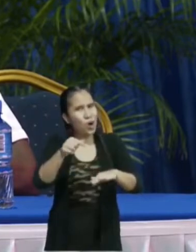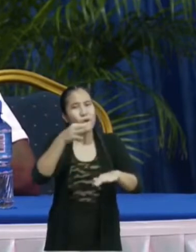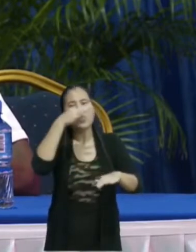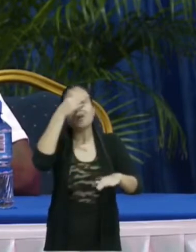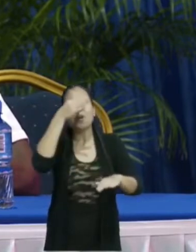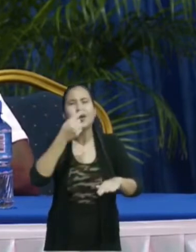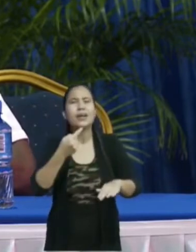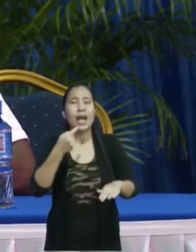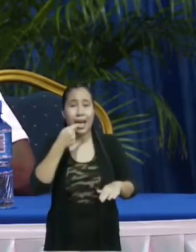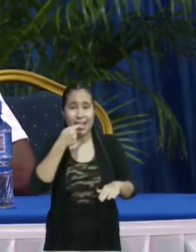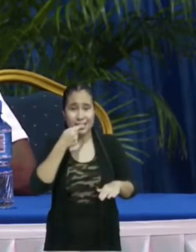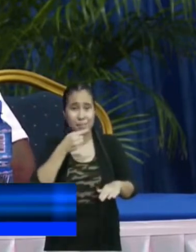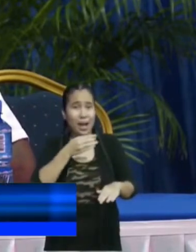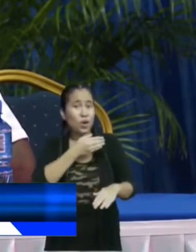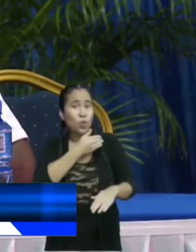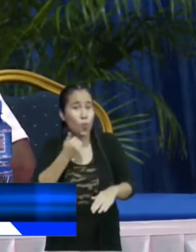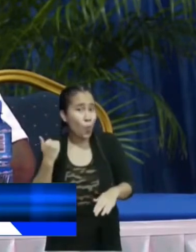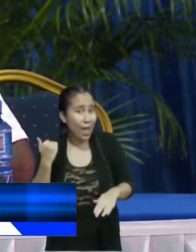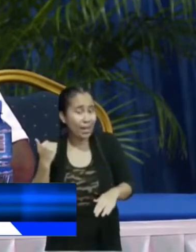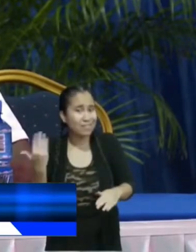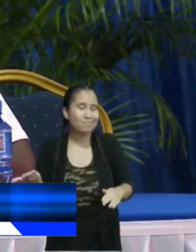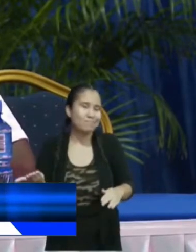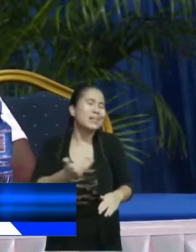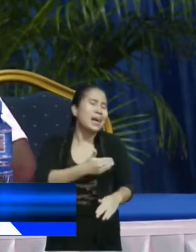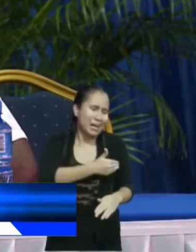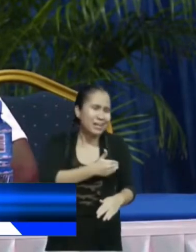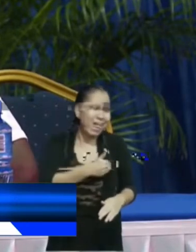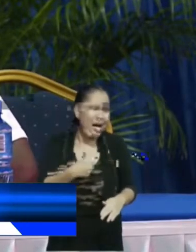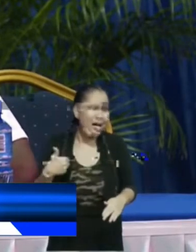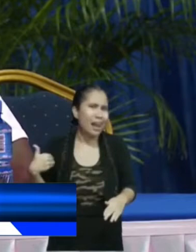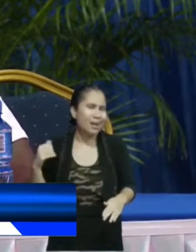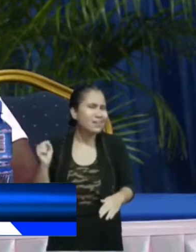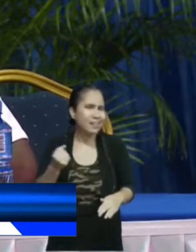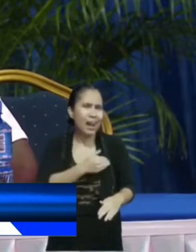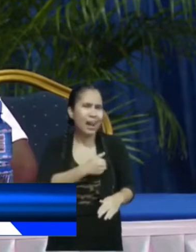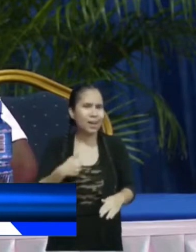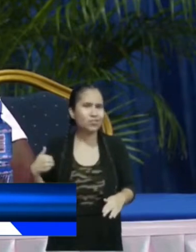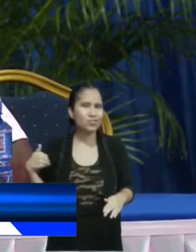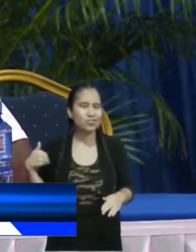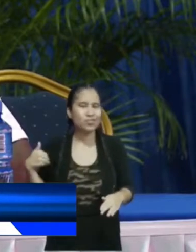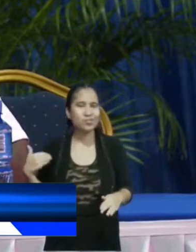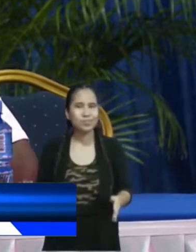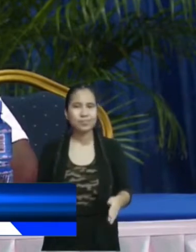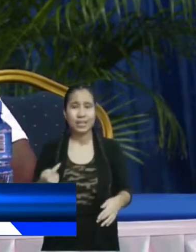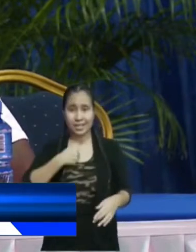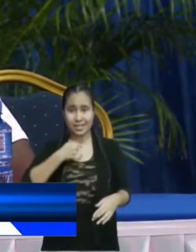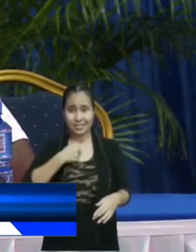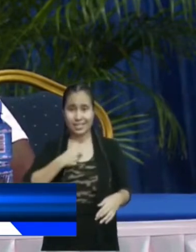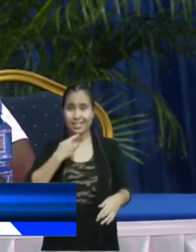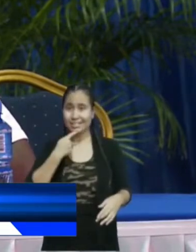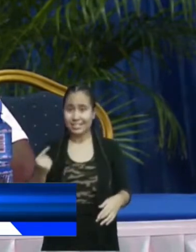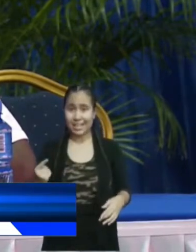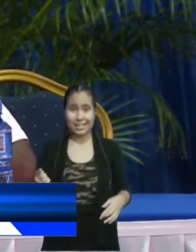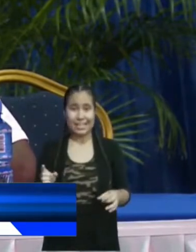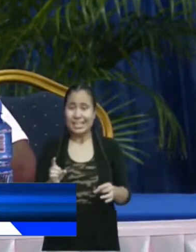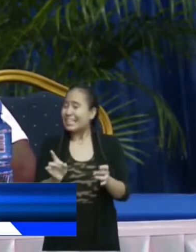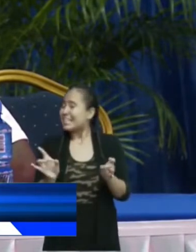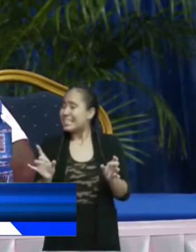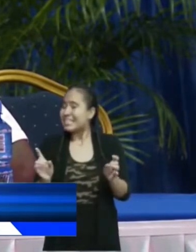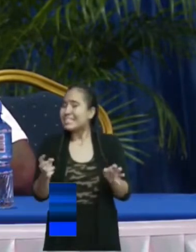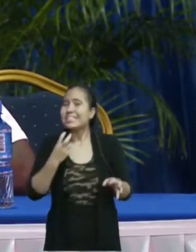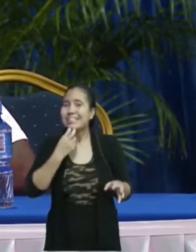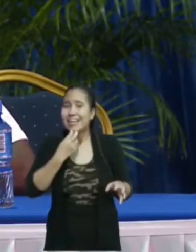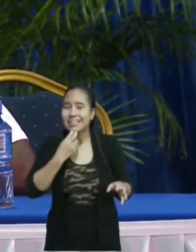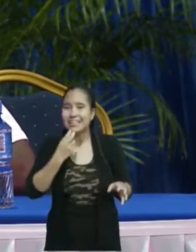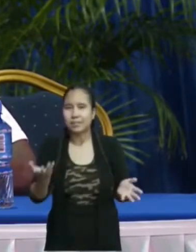en smaakverlies geven. En dat kan best lang duren. Dus als ik zeg je moet geen klachten meer hebben, dan bedoel ik andere klachten. Klachten